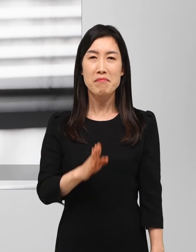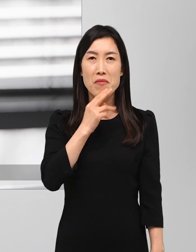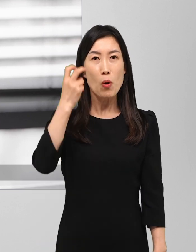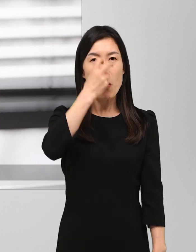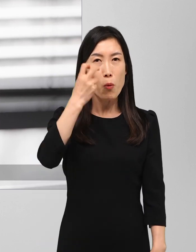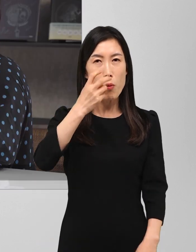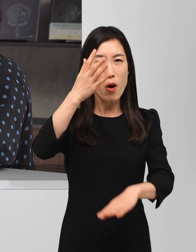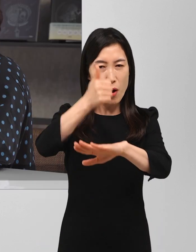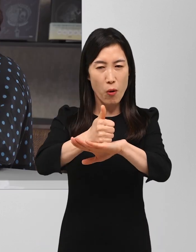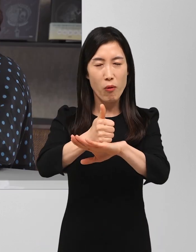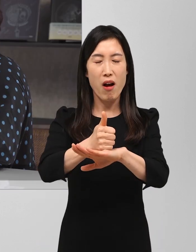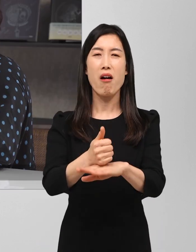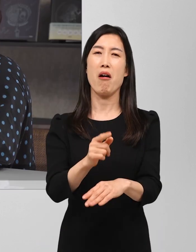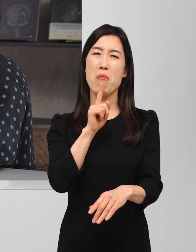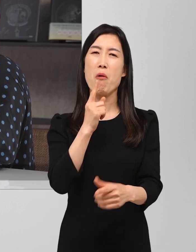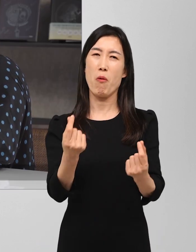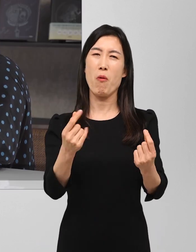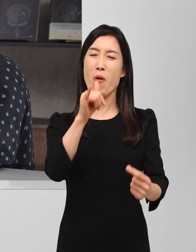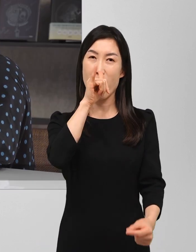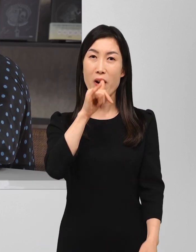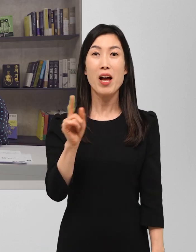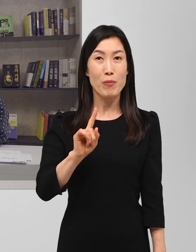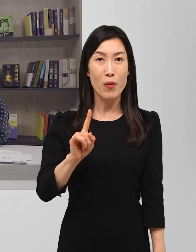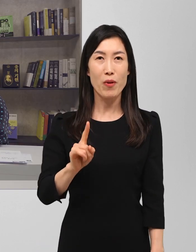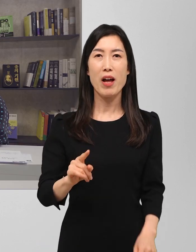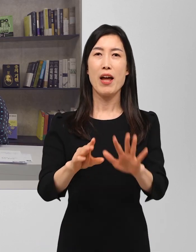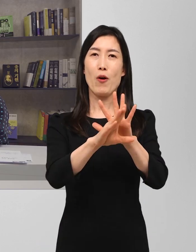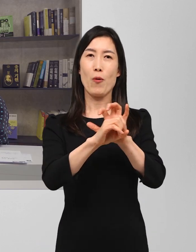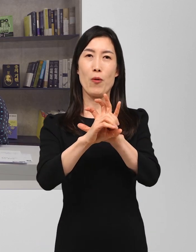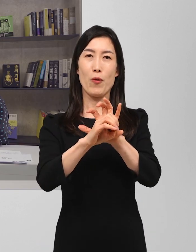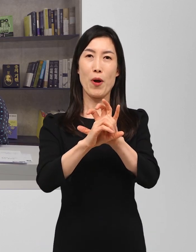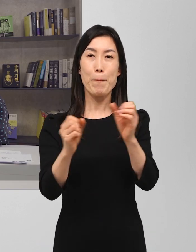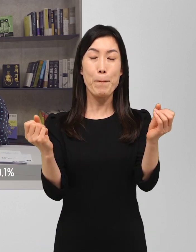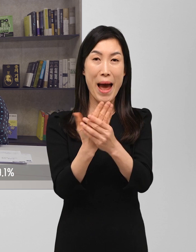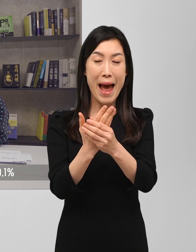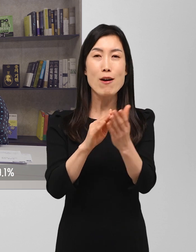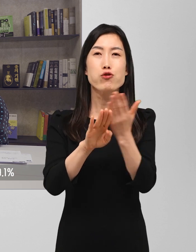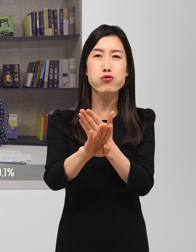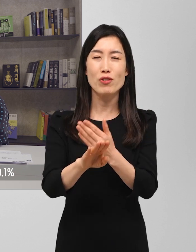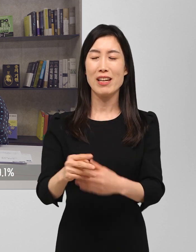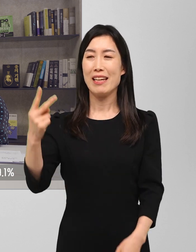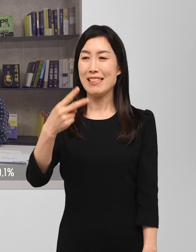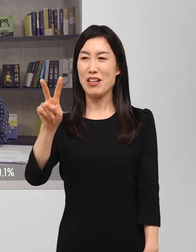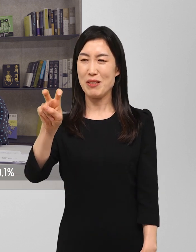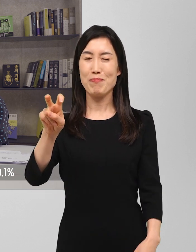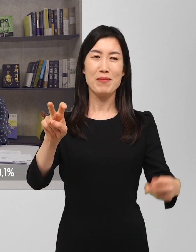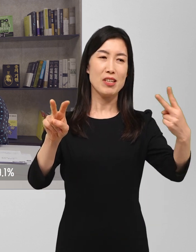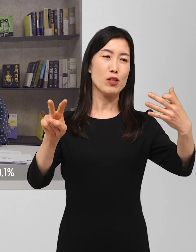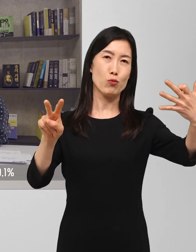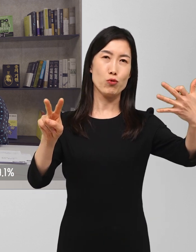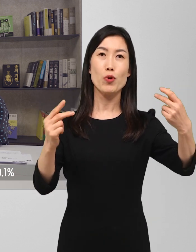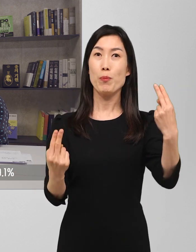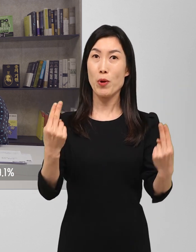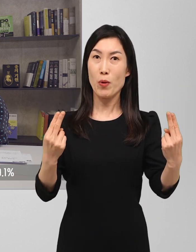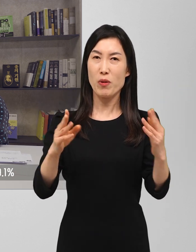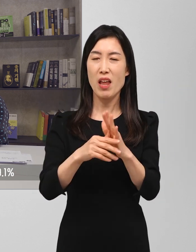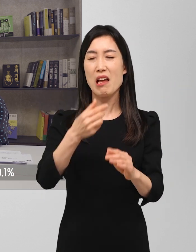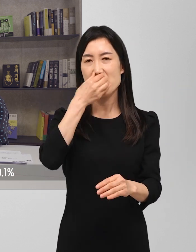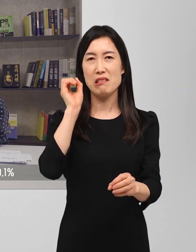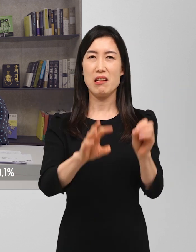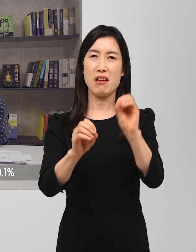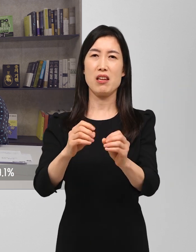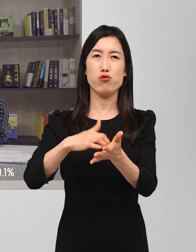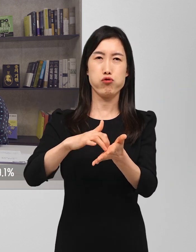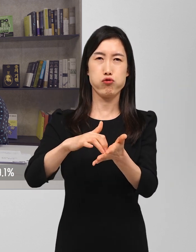반영이 되었는데요. 코로나19 발생 직후죠. 2020년 초 생활 폐기물 재활용 쓰레기 전체 양은 전년